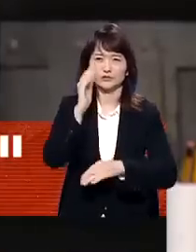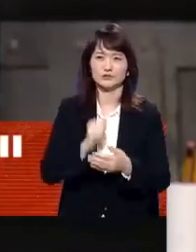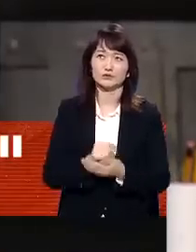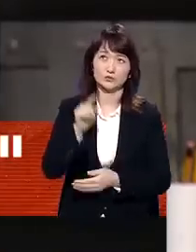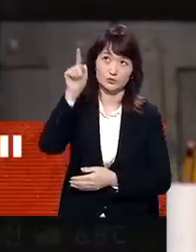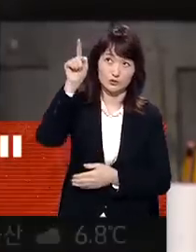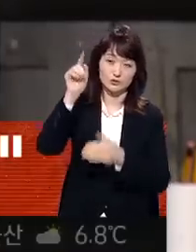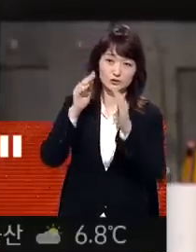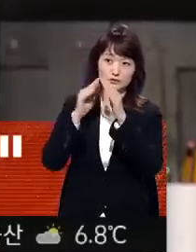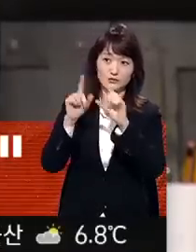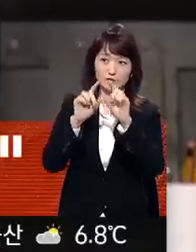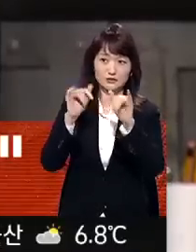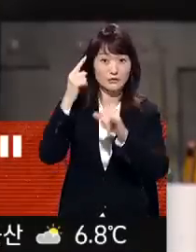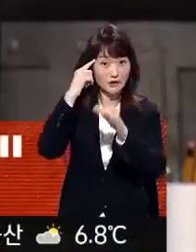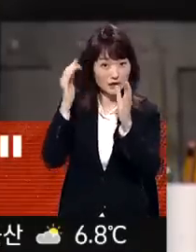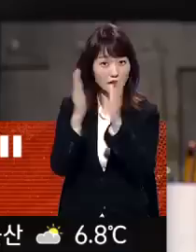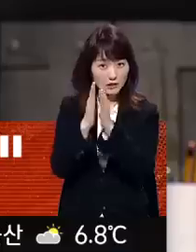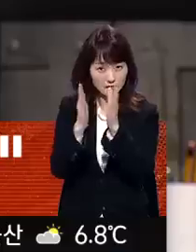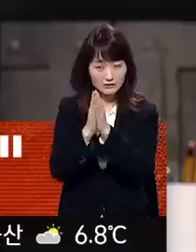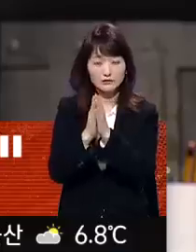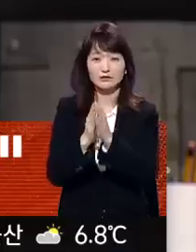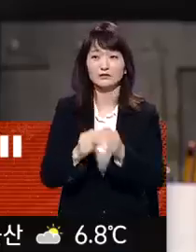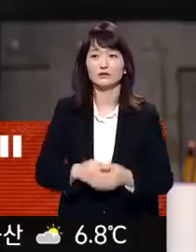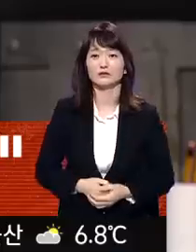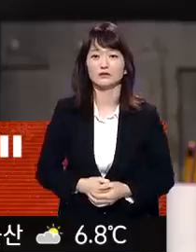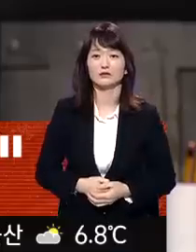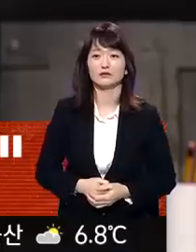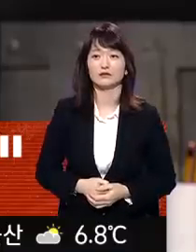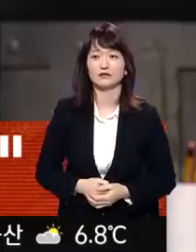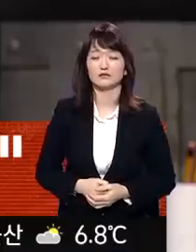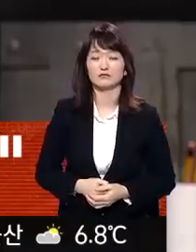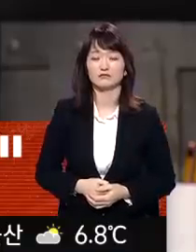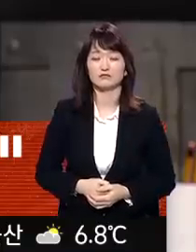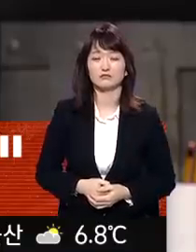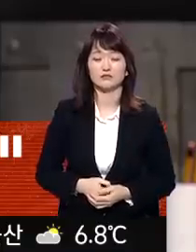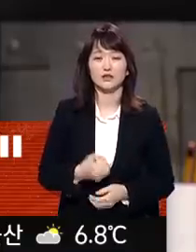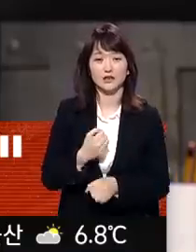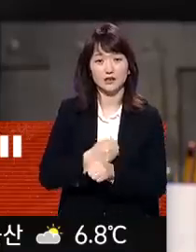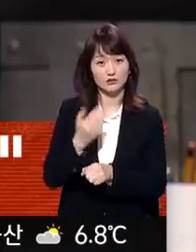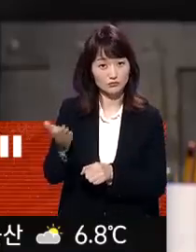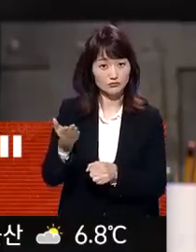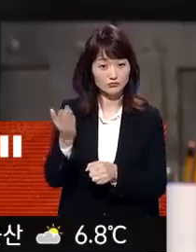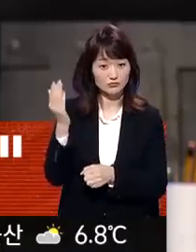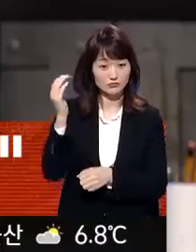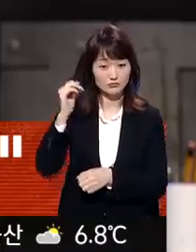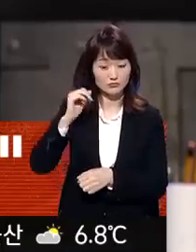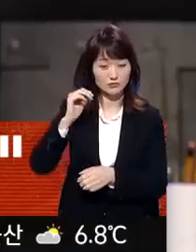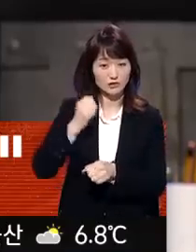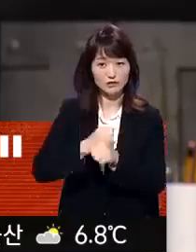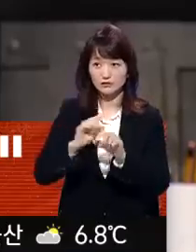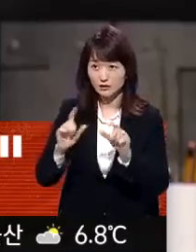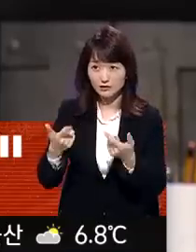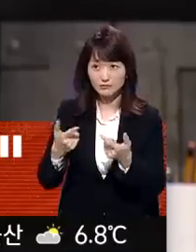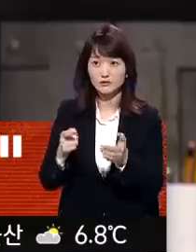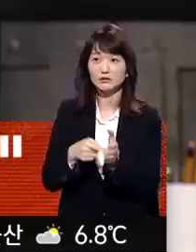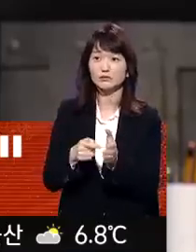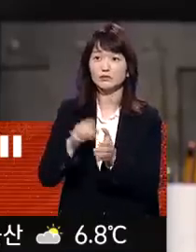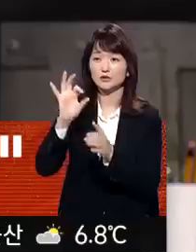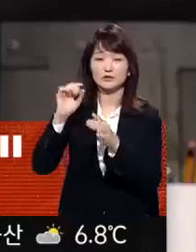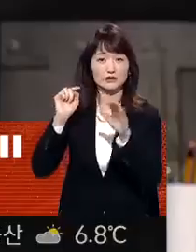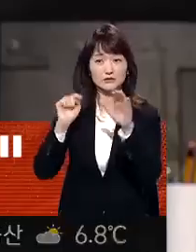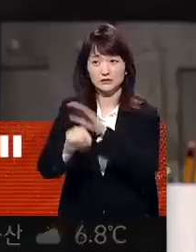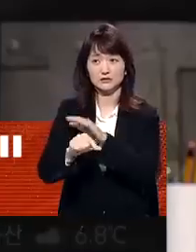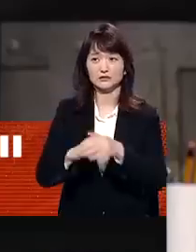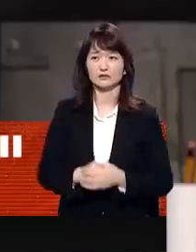분은 그냥 알아서 하시면 돼요. 마음이 자기가 말을 들어준다든지 아니면은 안 들어주면은 급하면 그냥 해도 됩니다. 저건 뭐